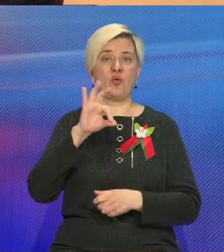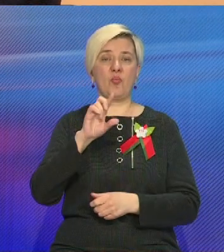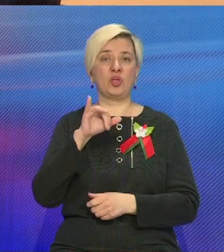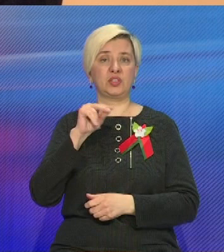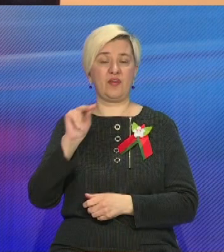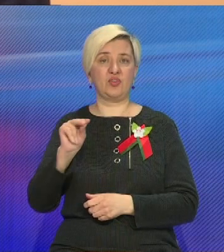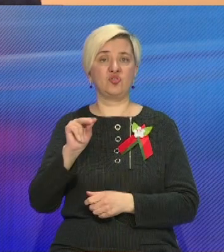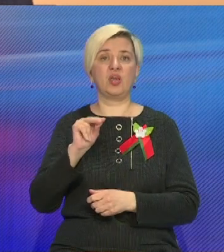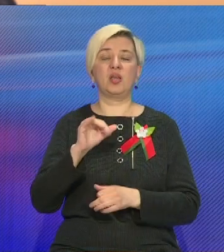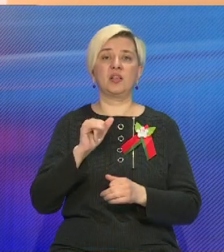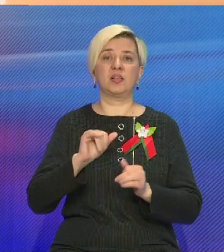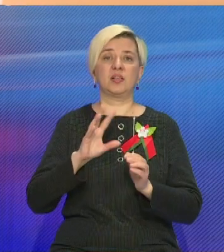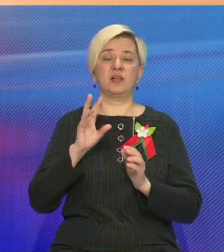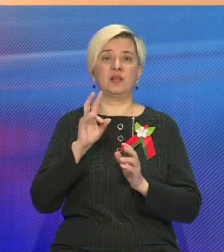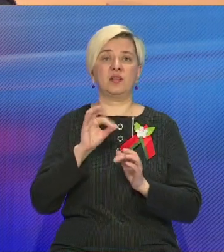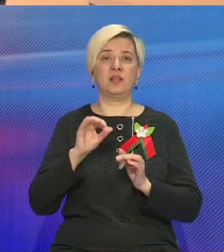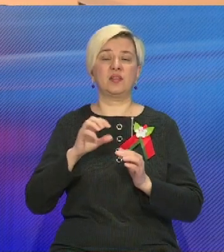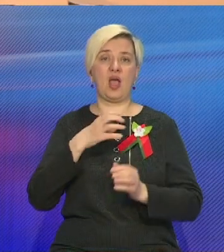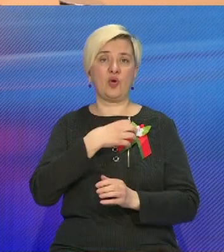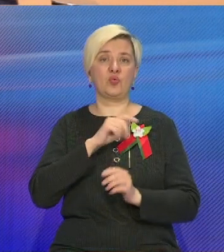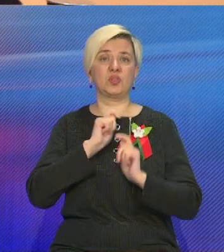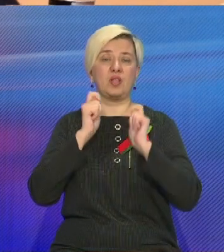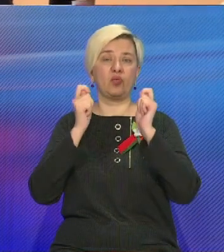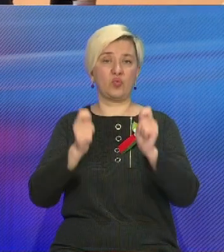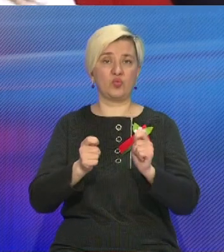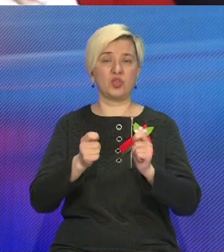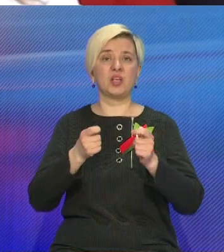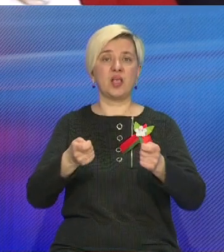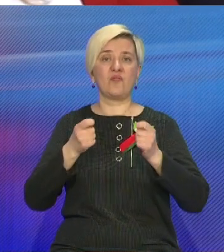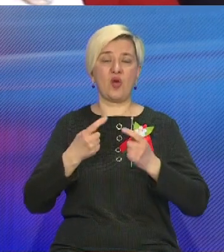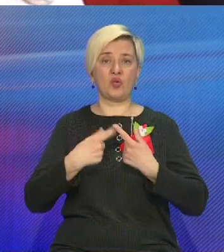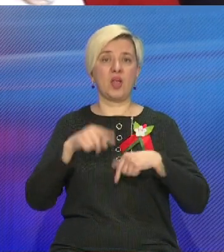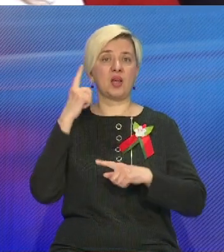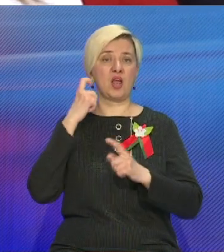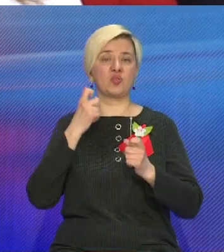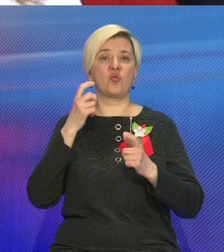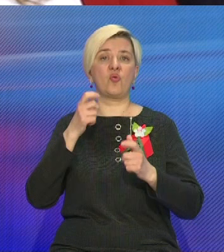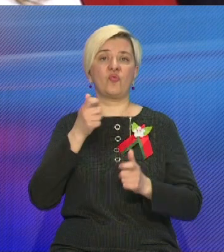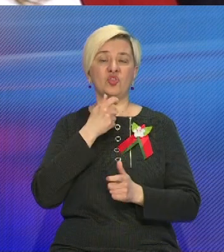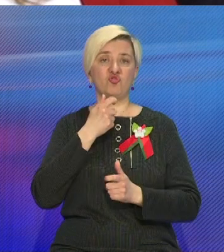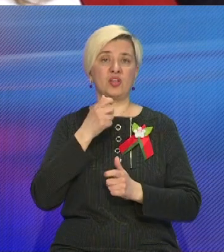безпеки життєдейності нагруди знак уручены загадчику отдела радиовещания Зинаиде Петруневич.